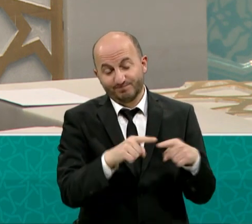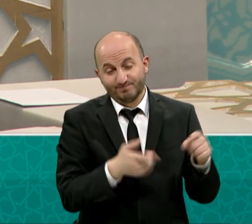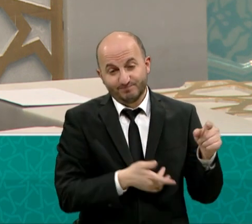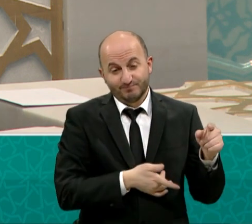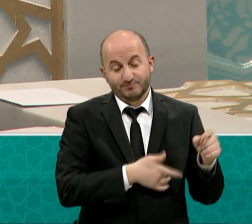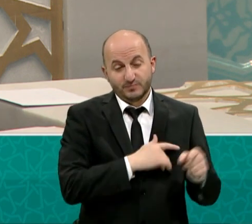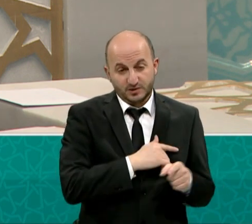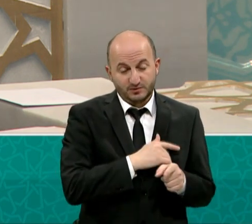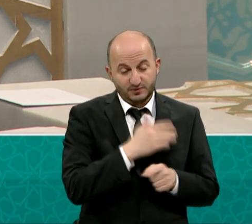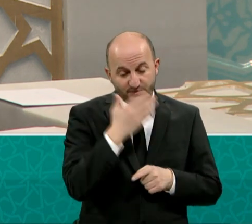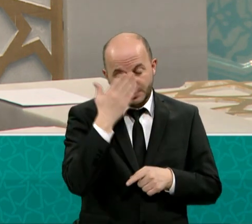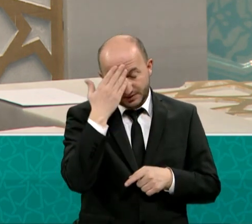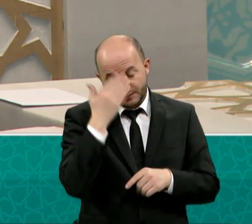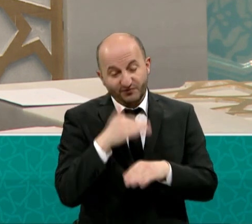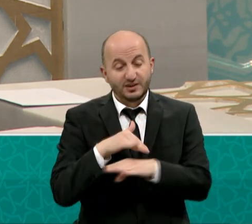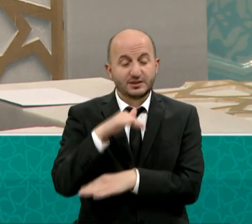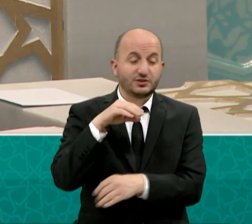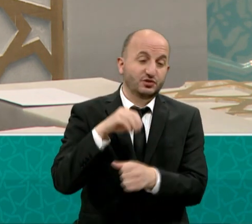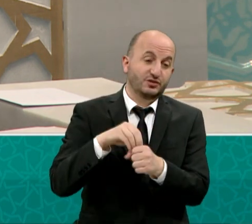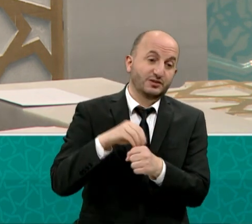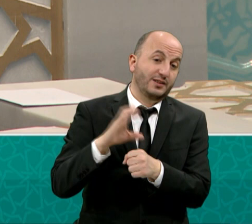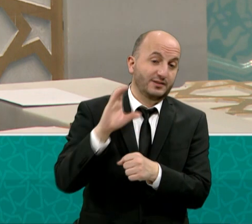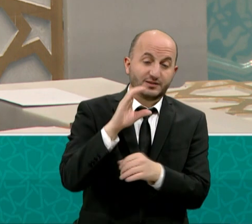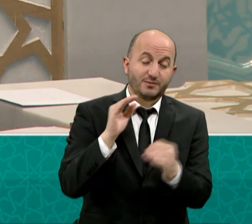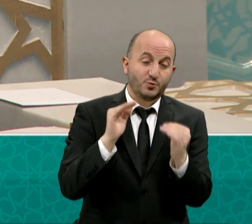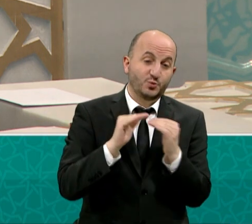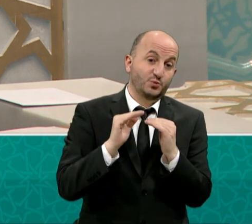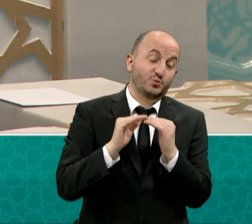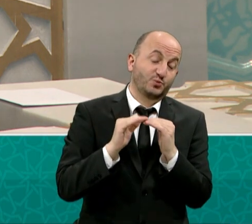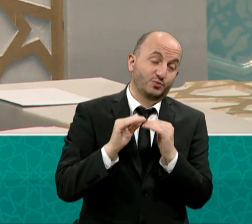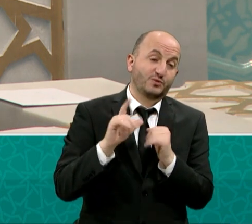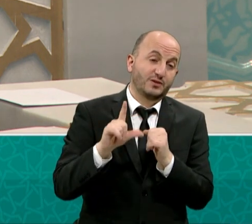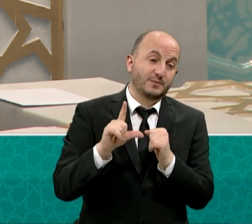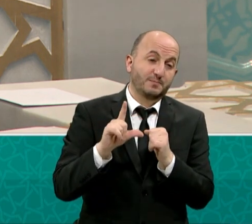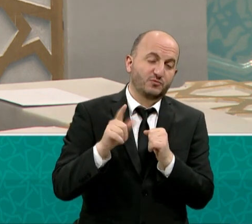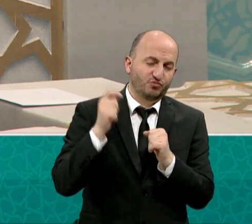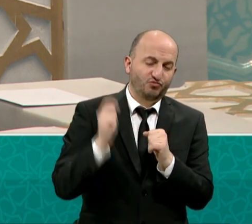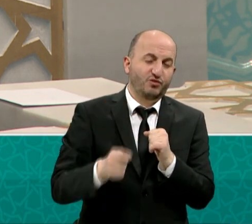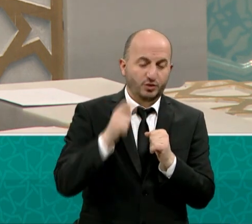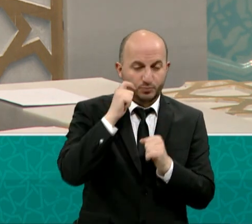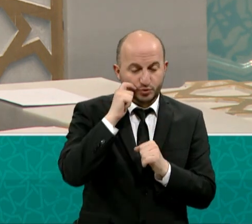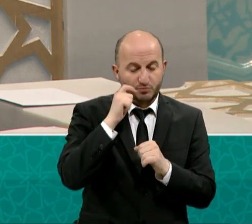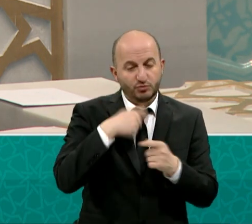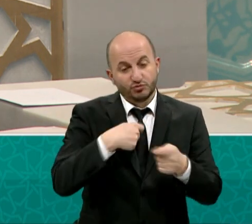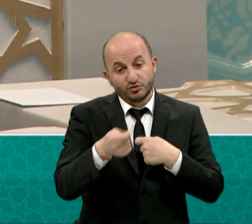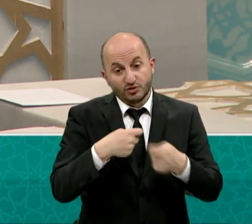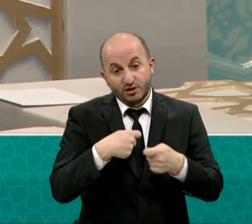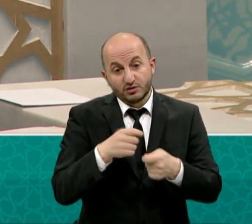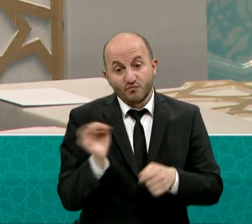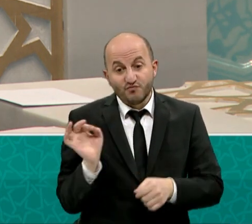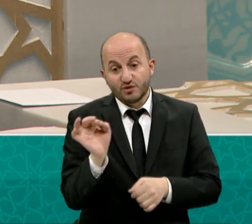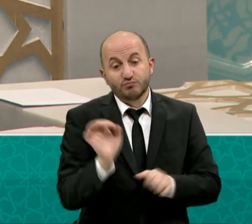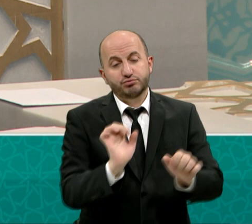ibadetlerimizin bu alanlara da yansıması gerekir ki bir insanın gerçek anlamda dindarım desin. Ticarette müşterisini